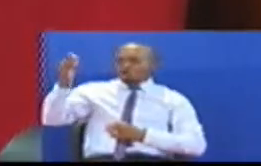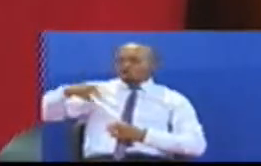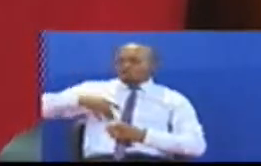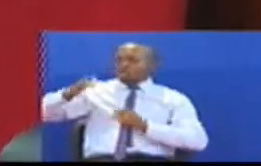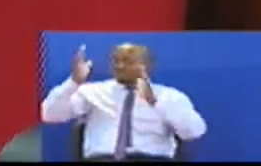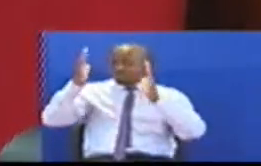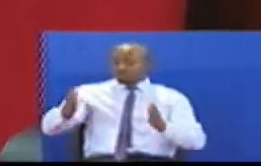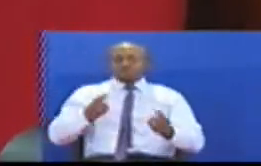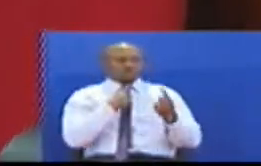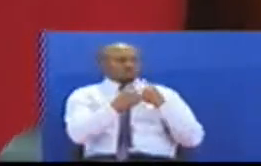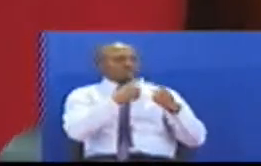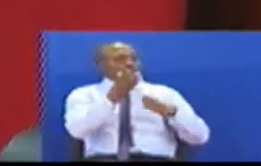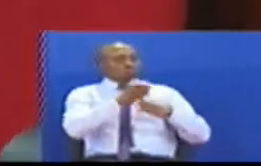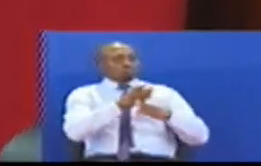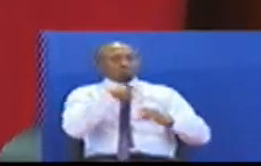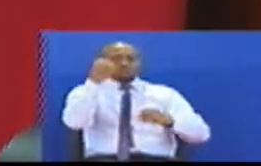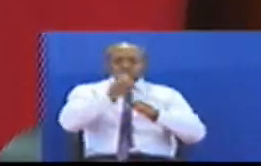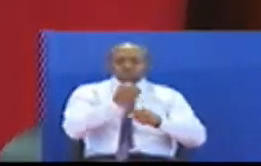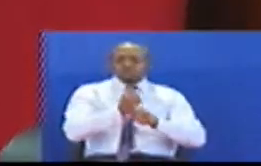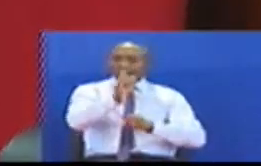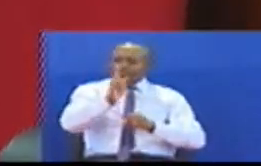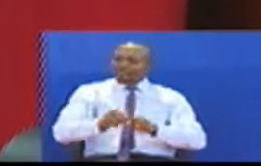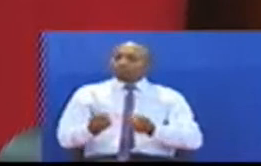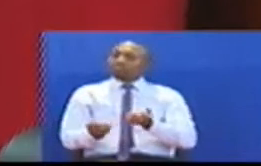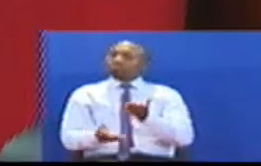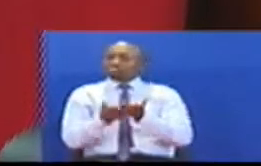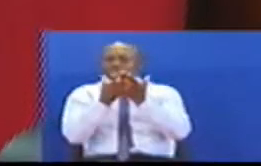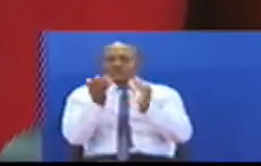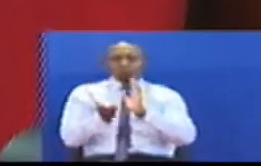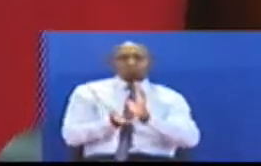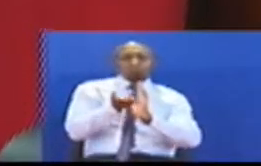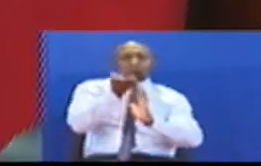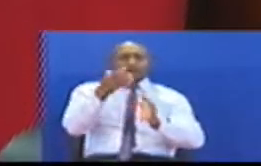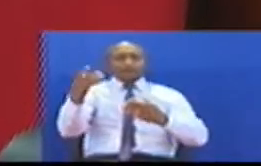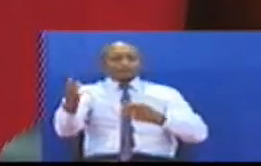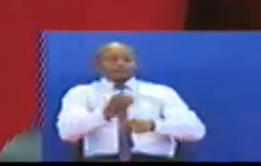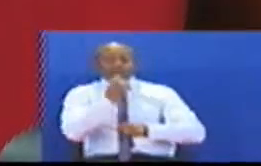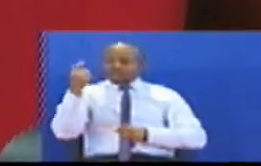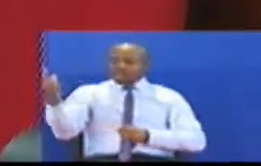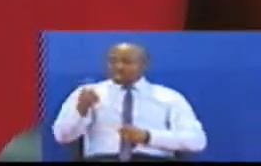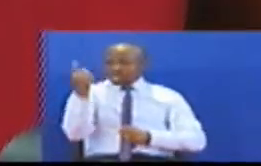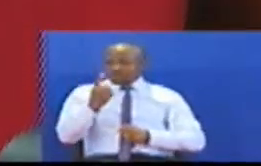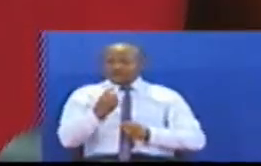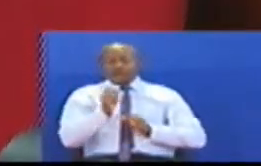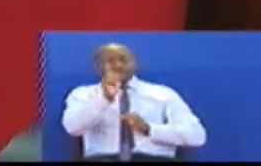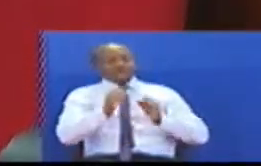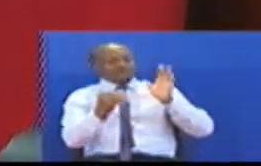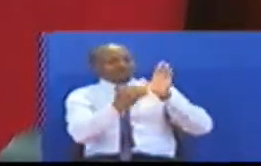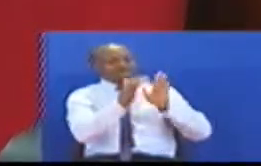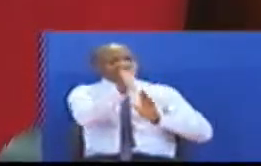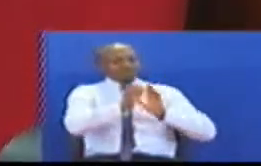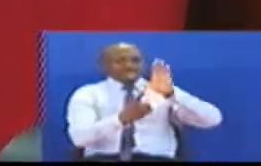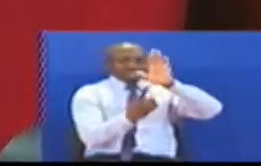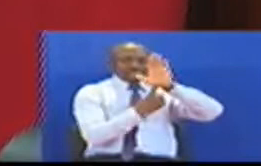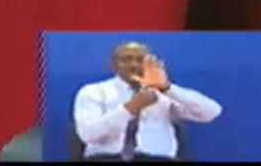kuhusu shughuli zilizochangia ukuaji wa pato la taifa ambao umefikia 6.9%.